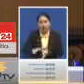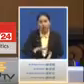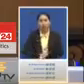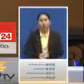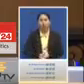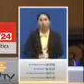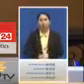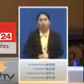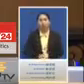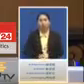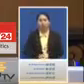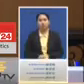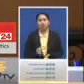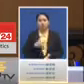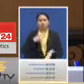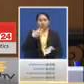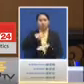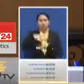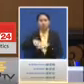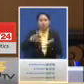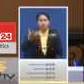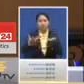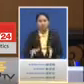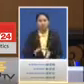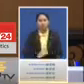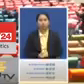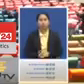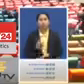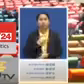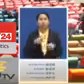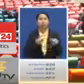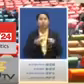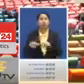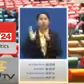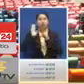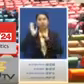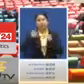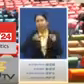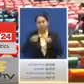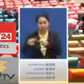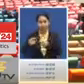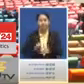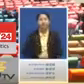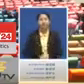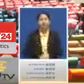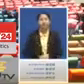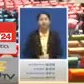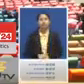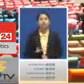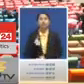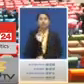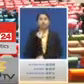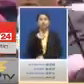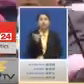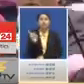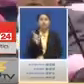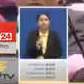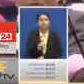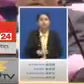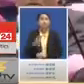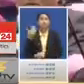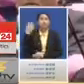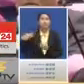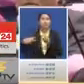ไปวินิจฉัยอย่างอื่นได้ยังไงนอกจากชี้แจง ท่านประธานครับผมจะไปประเด็นอื่นแล้วจะได้ยุติ ไปประเด็นอื่นครับโอเคครับ ทีนี้นิดนึงพอดีการประท้วง